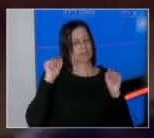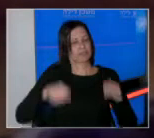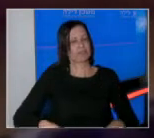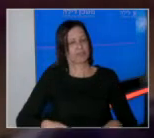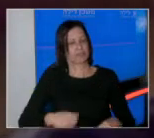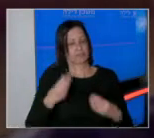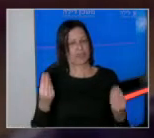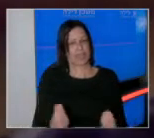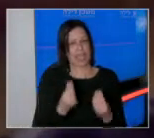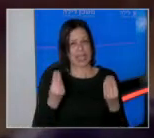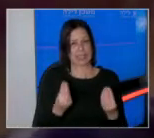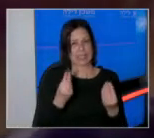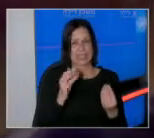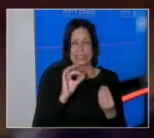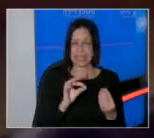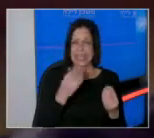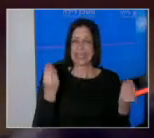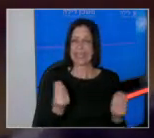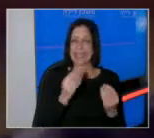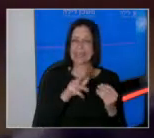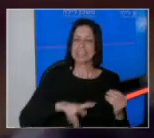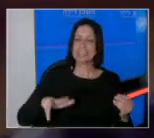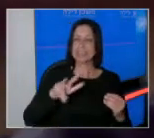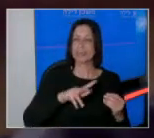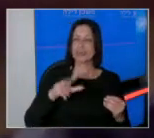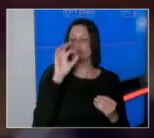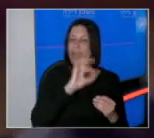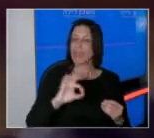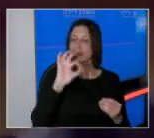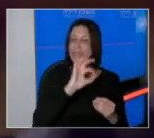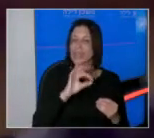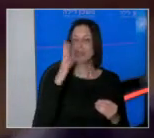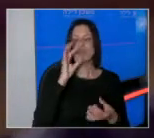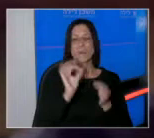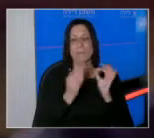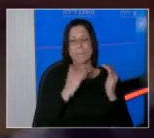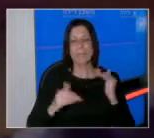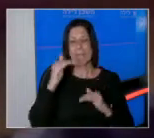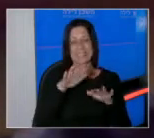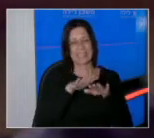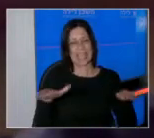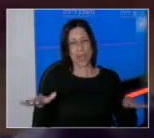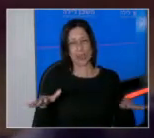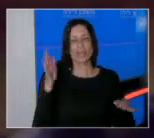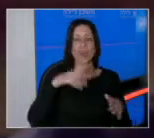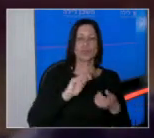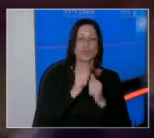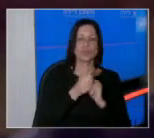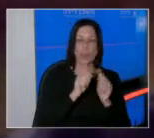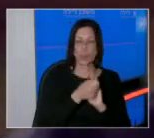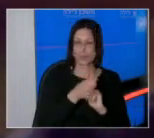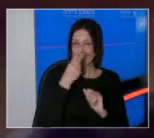על הקניין, על הקניין הציבורי הזה, שעדיין, למרות בגץ הקרקעות ולמרות השינויים שניסו